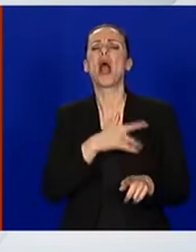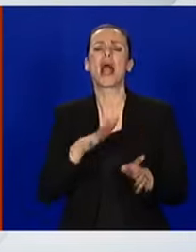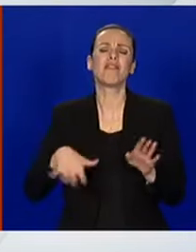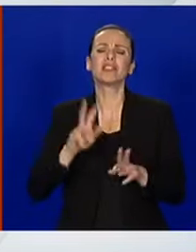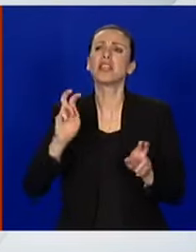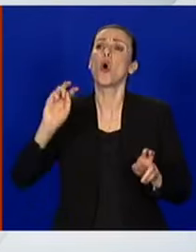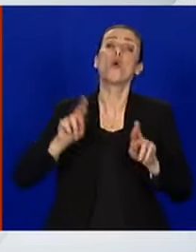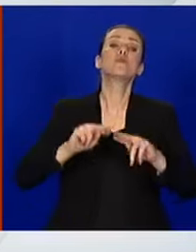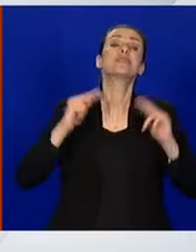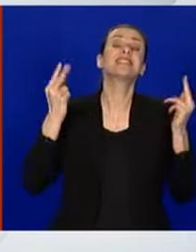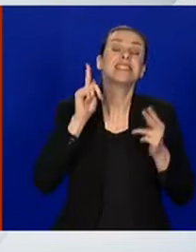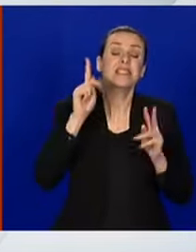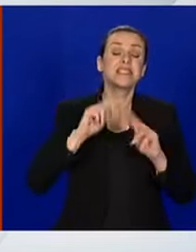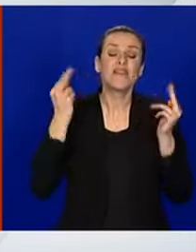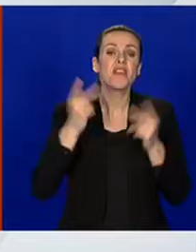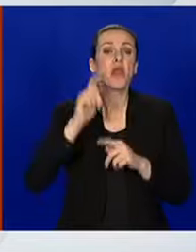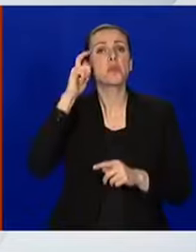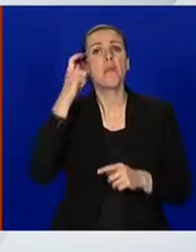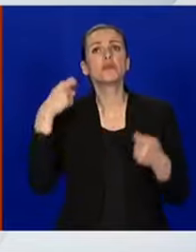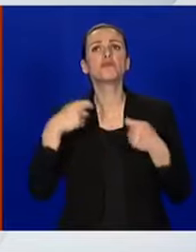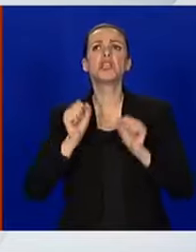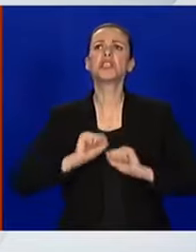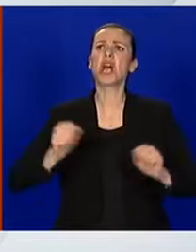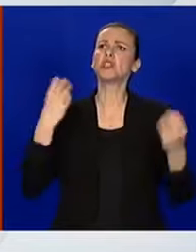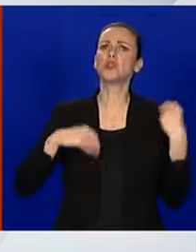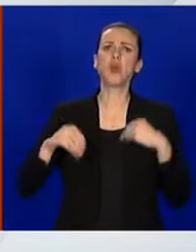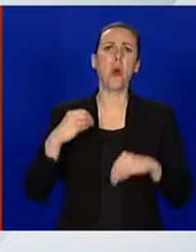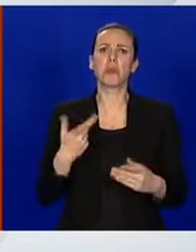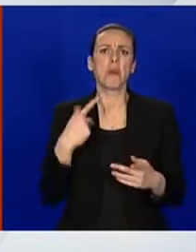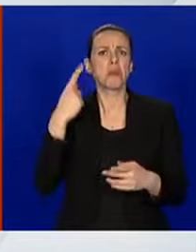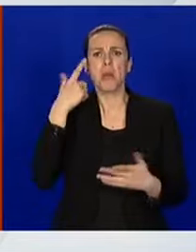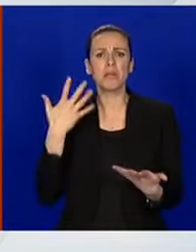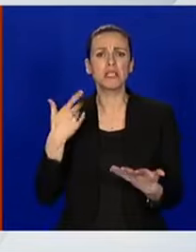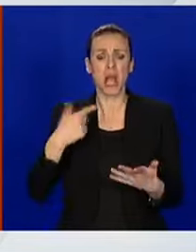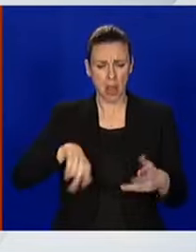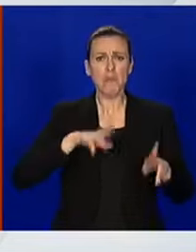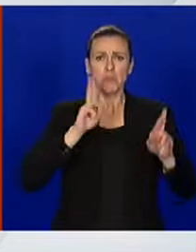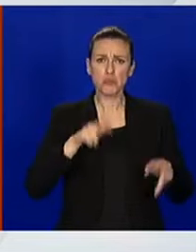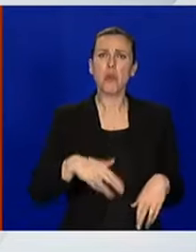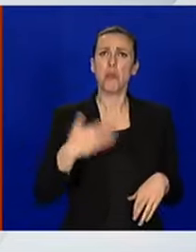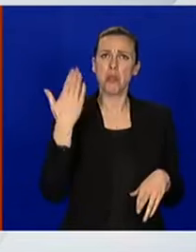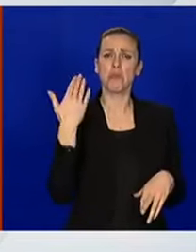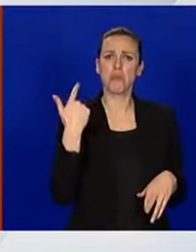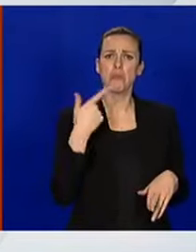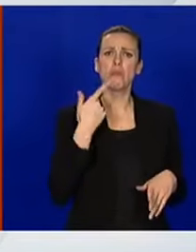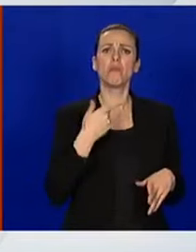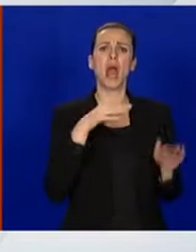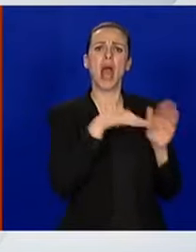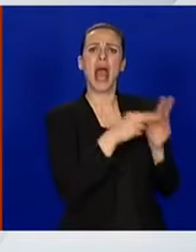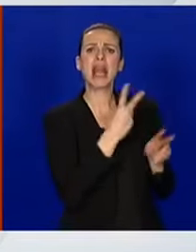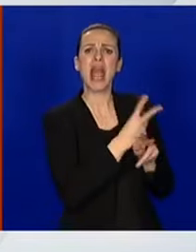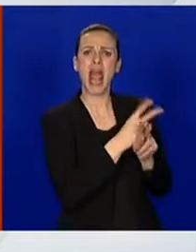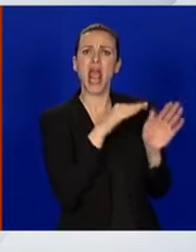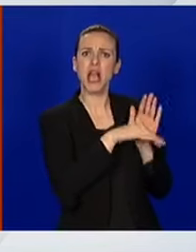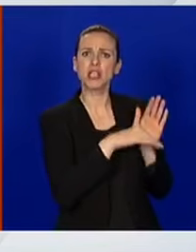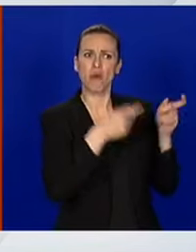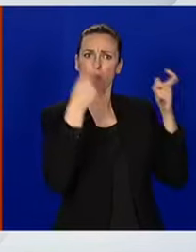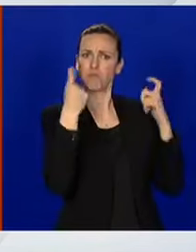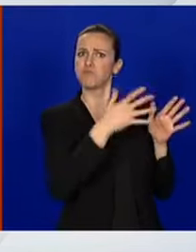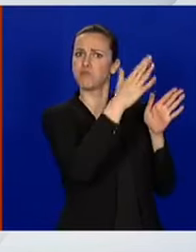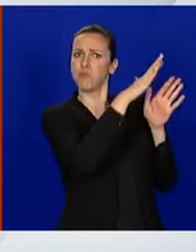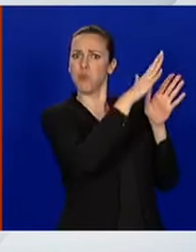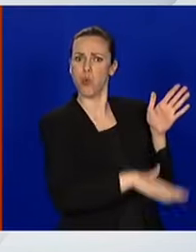ni na svijetu, nije razmišljao o zaštitnoj opremi. Mi smo imali zaštitne opreme u robnim rezervama velike količine